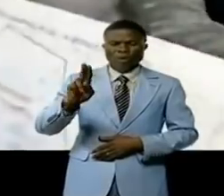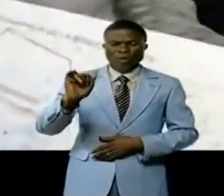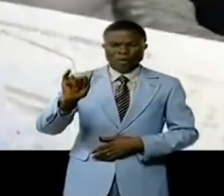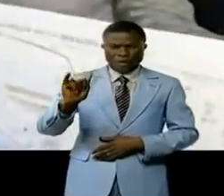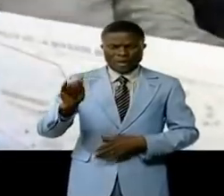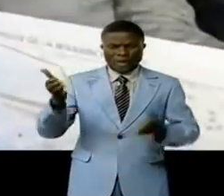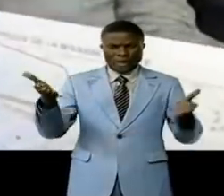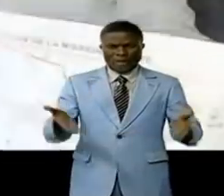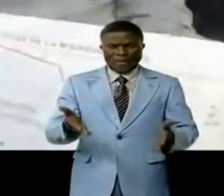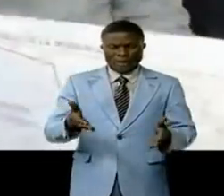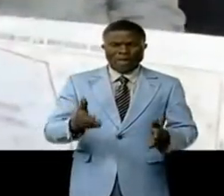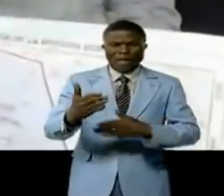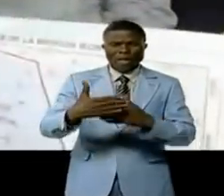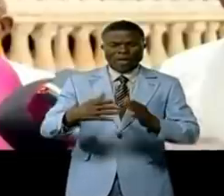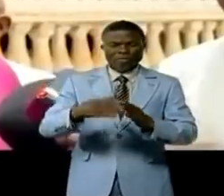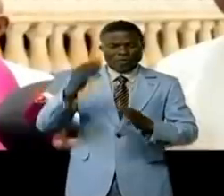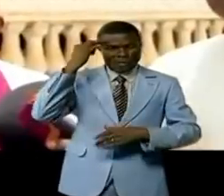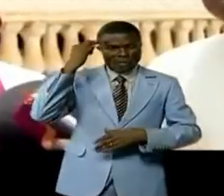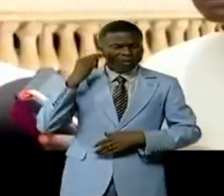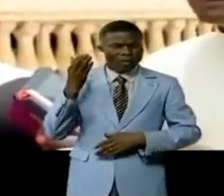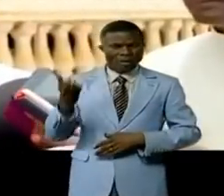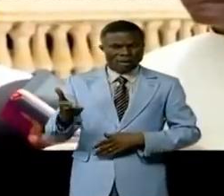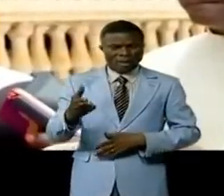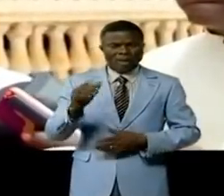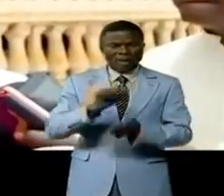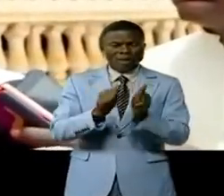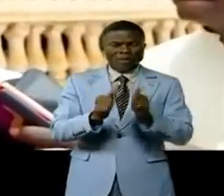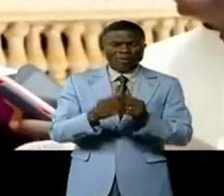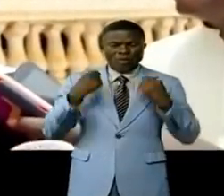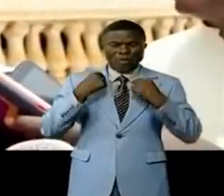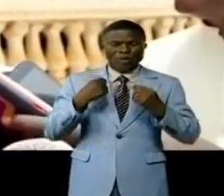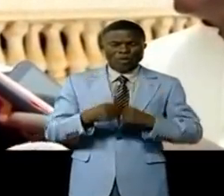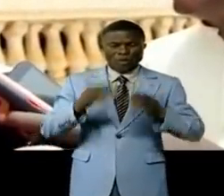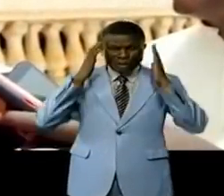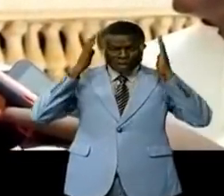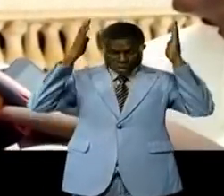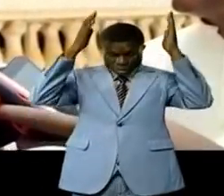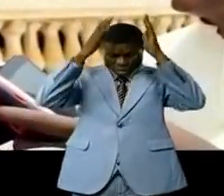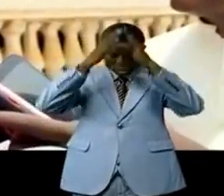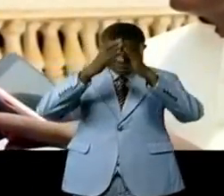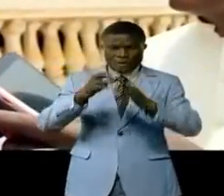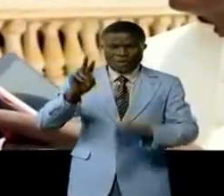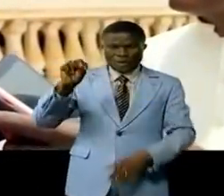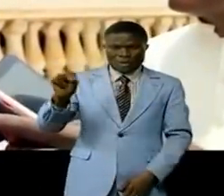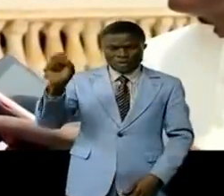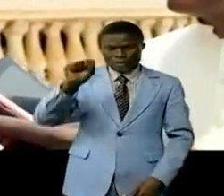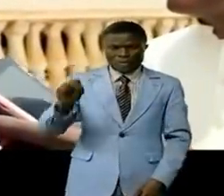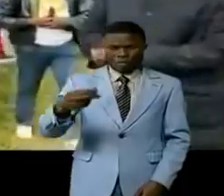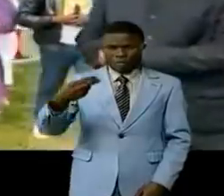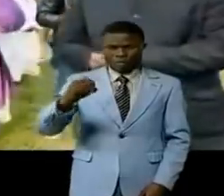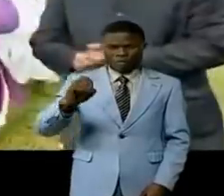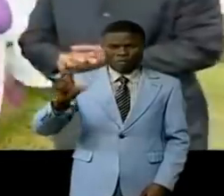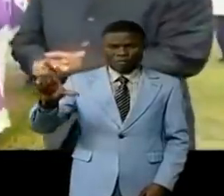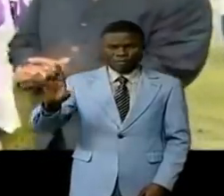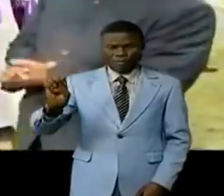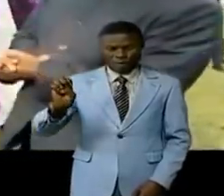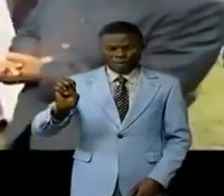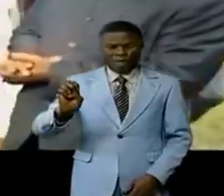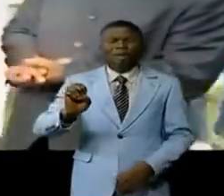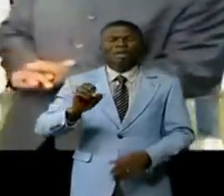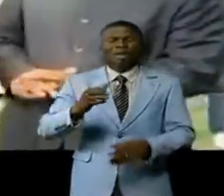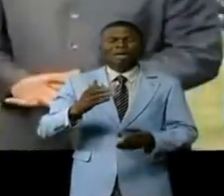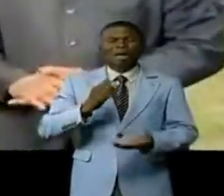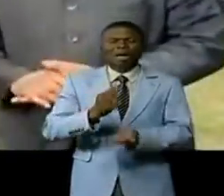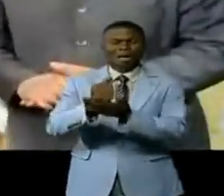suite du Premier ministre dans sa tournée. Quant au chapelain du pape, Mgr Donatien Cholet, ce pèlerinage a permis au chef du gouvernement